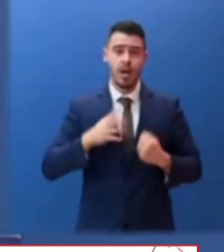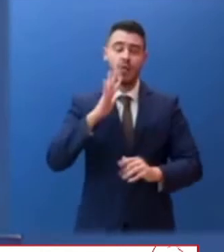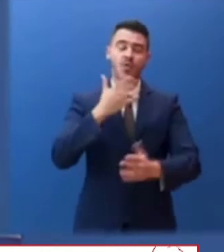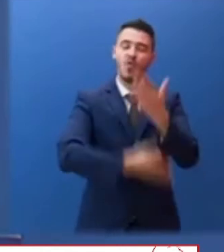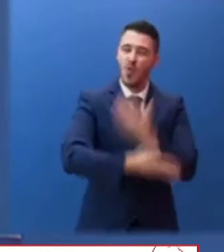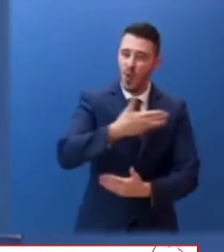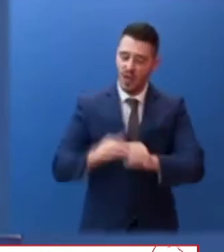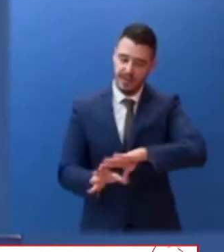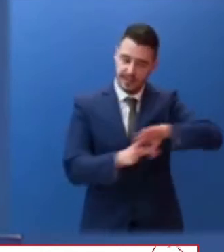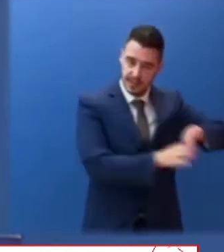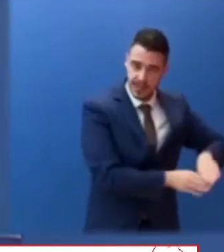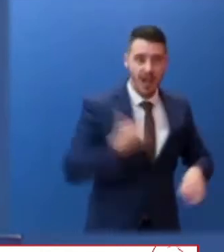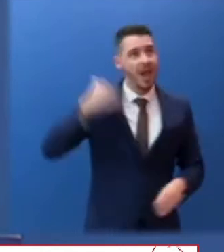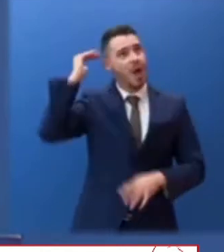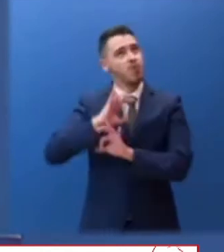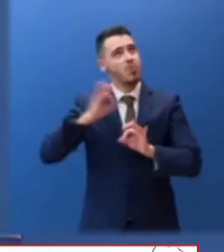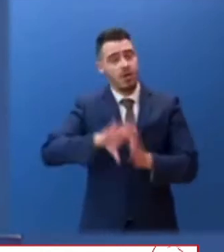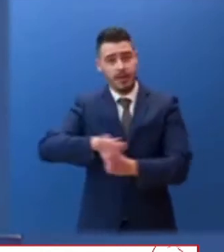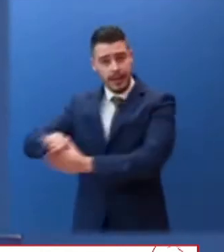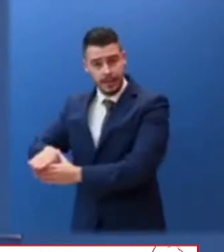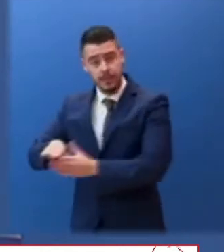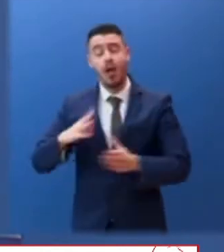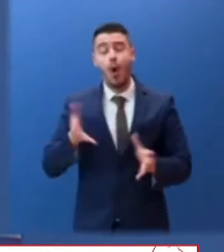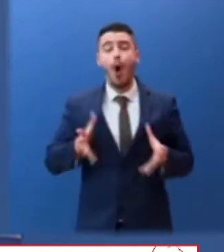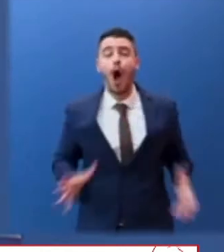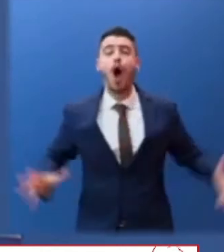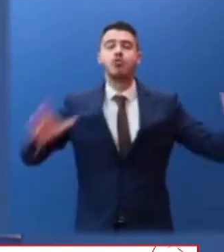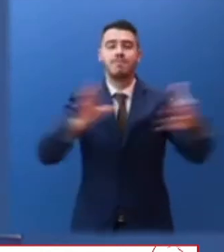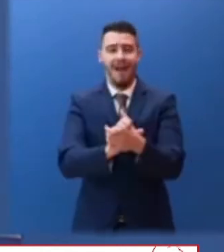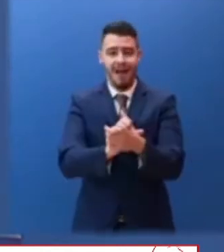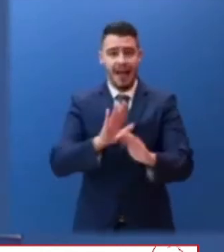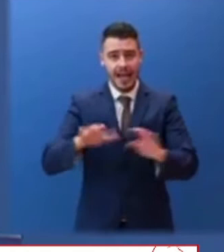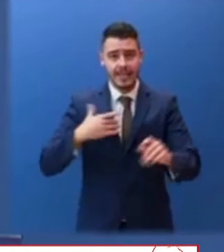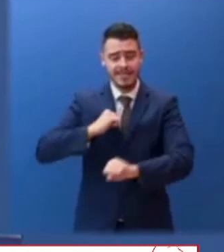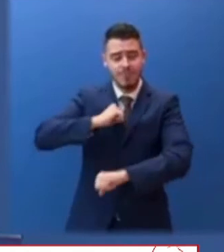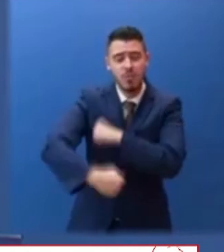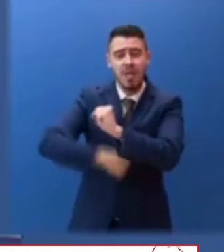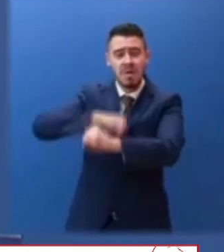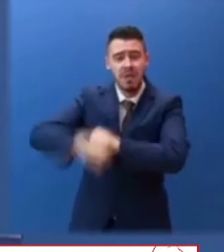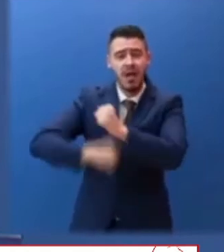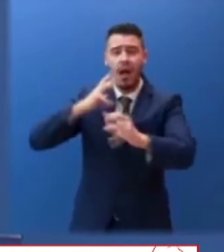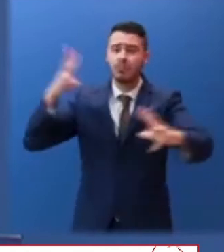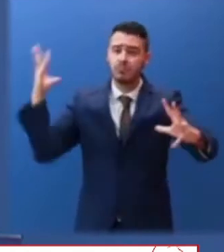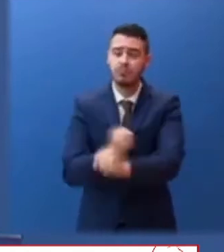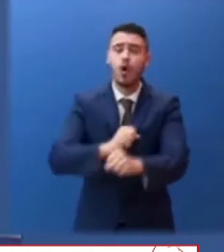εφησυχασμό, έτσι ώστε όλοι μαζί ενωμένοι να νικήσουμε οριστικά τον κορονοϊό τους επόμενους